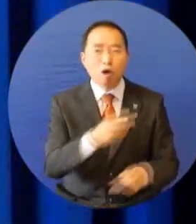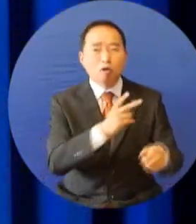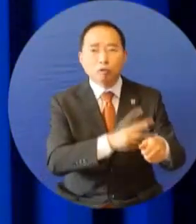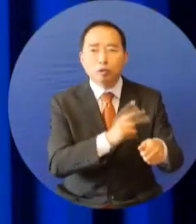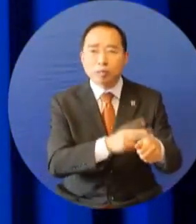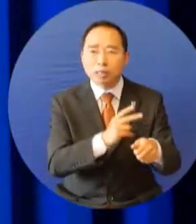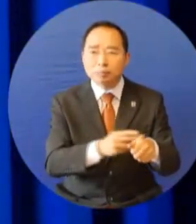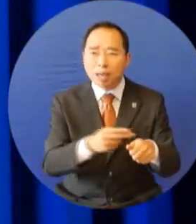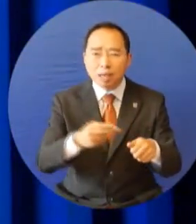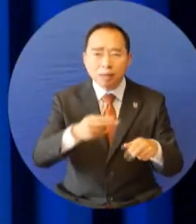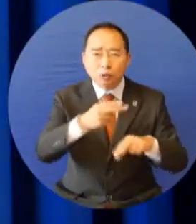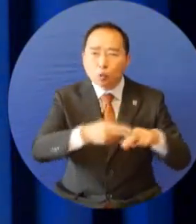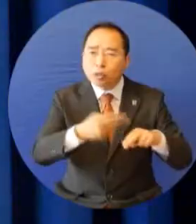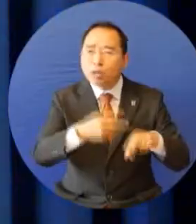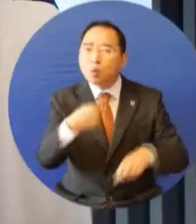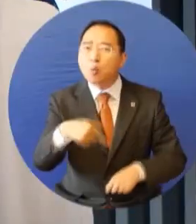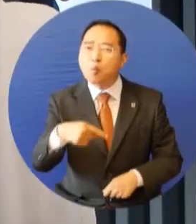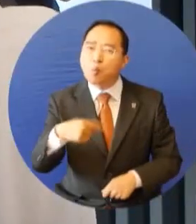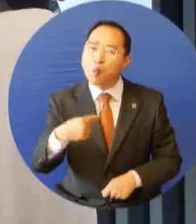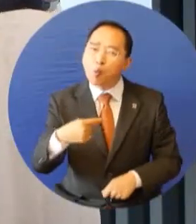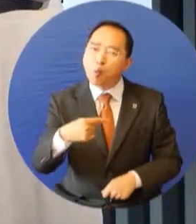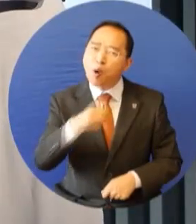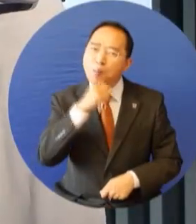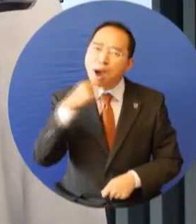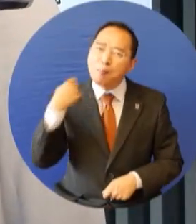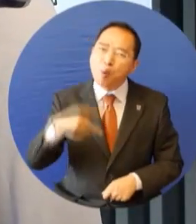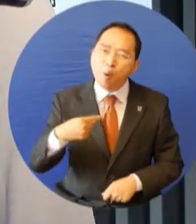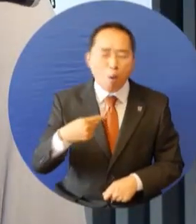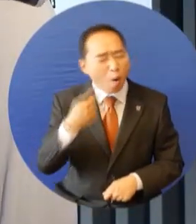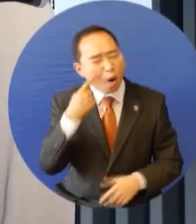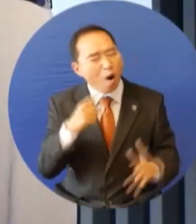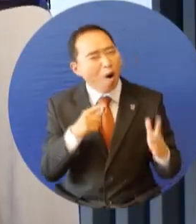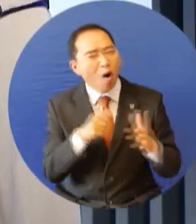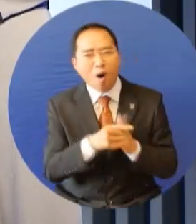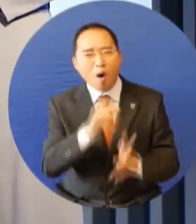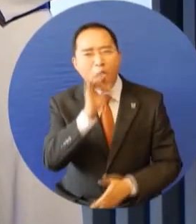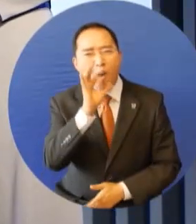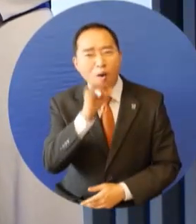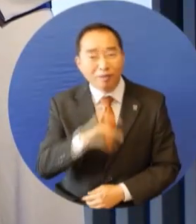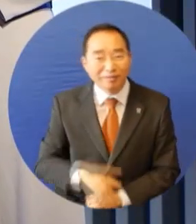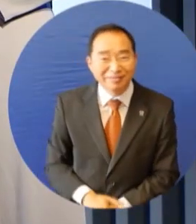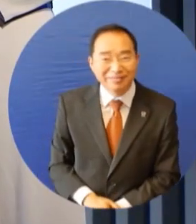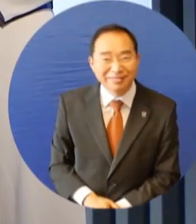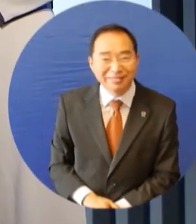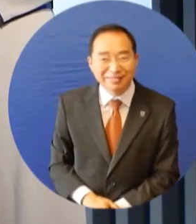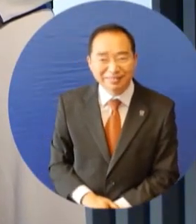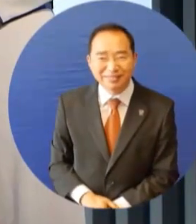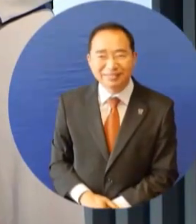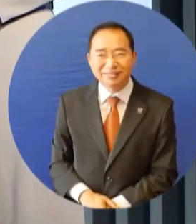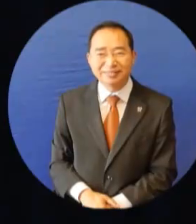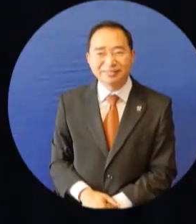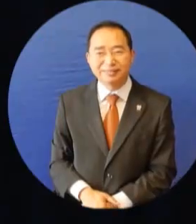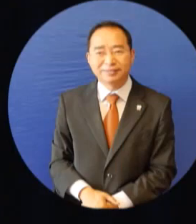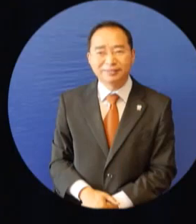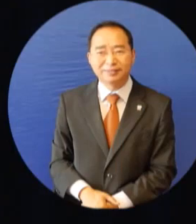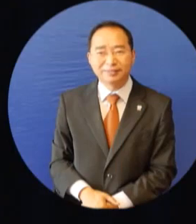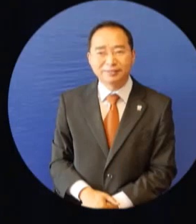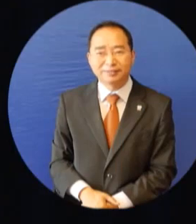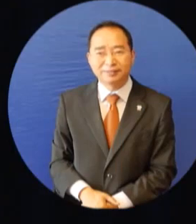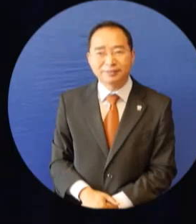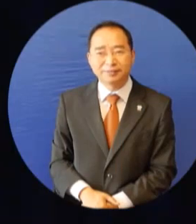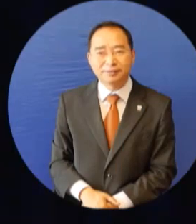밥상은 도무지 무슨 맛일까 가늠이 안 되더라고요. 네, 이게